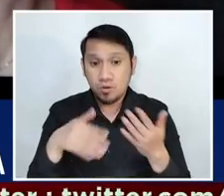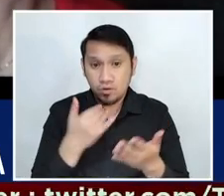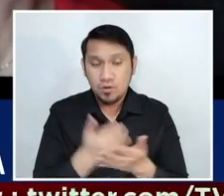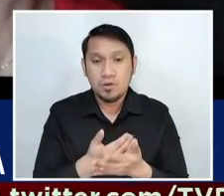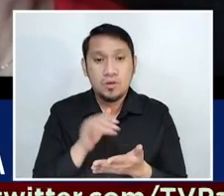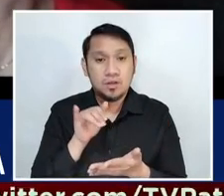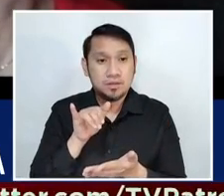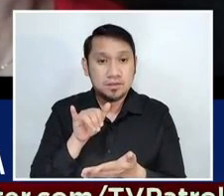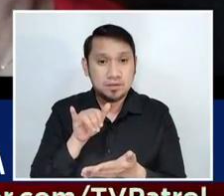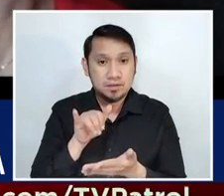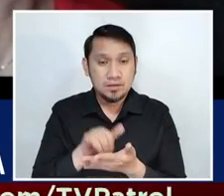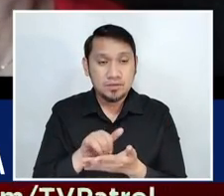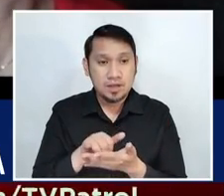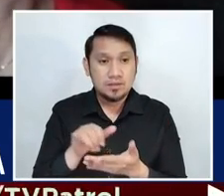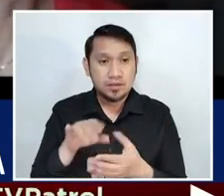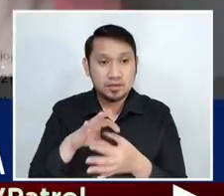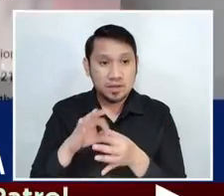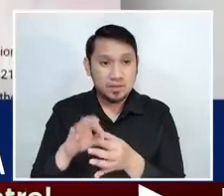to